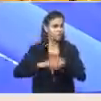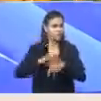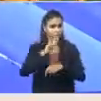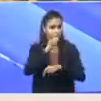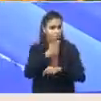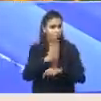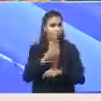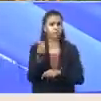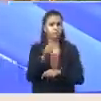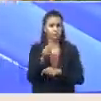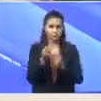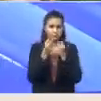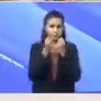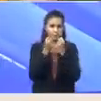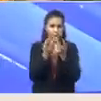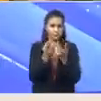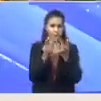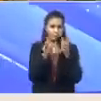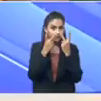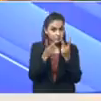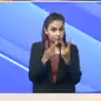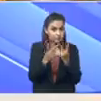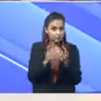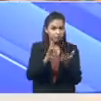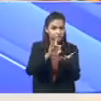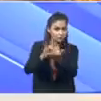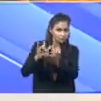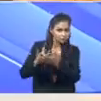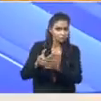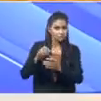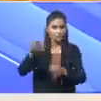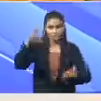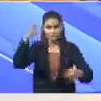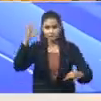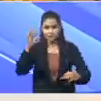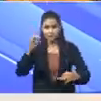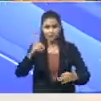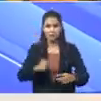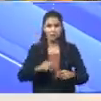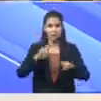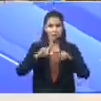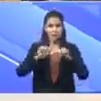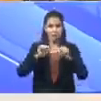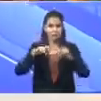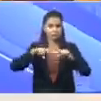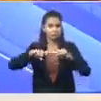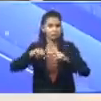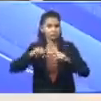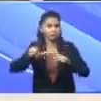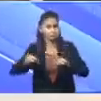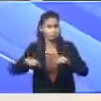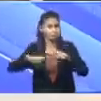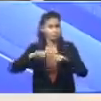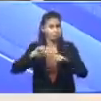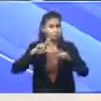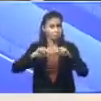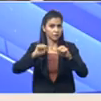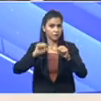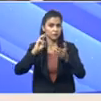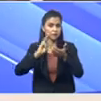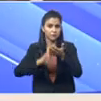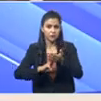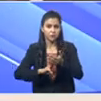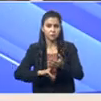कुछ अद्भुत देखा। स्थानीय कलाकार फलक फलम प्रस्तुत कर रहे थे, लाओस